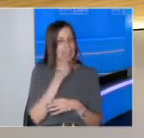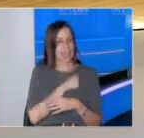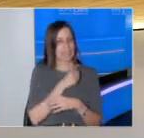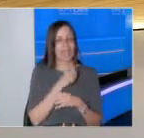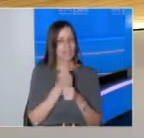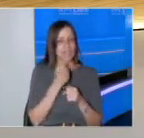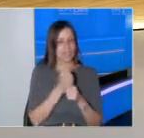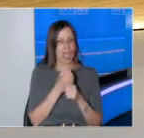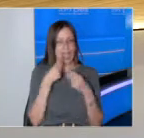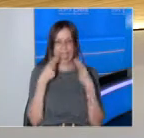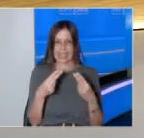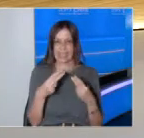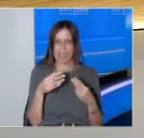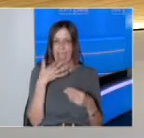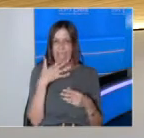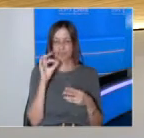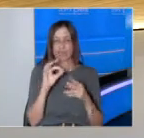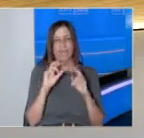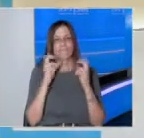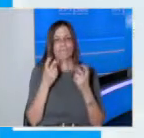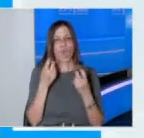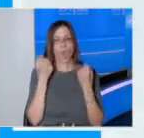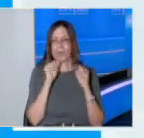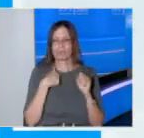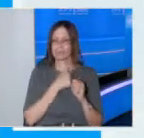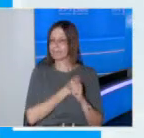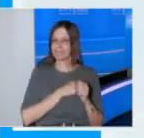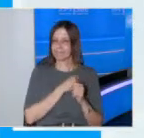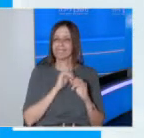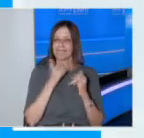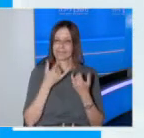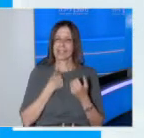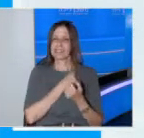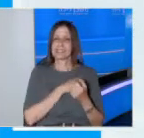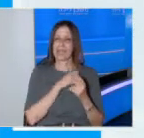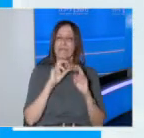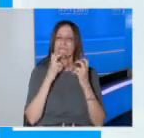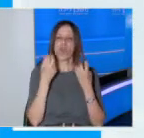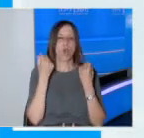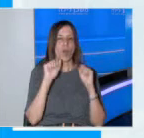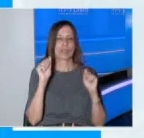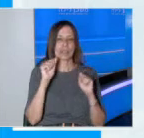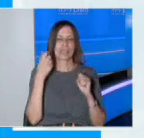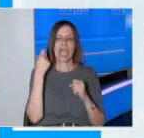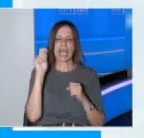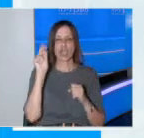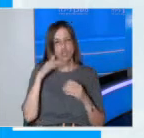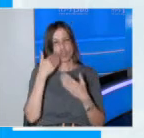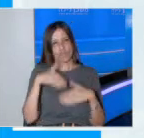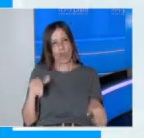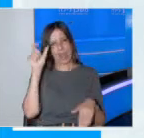הגיבה בחריפות על הדברים של הפורום החילוני. צר לי, כן, צר לי, פורום חילוני יקר, יש גבול, כי אדם